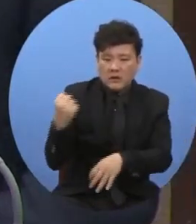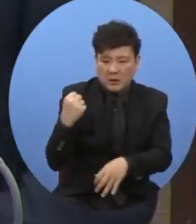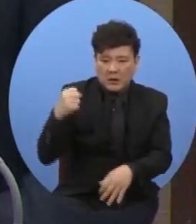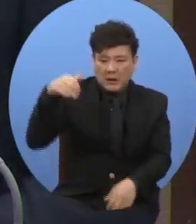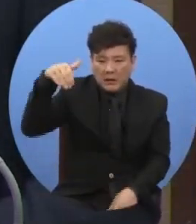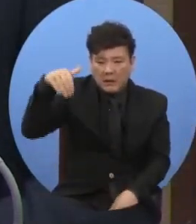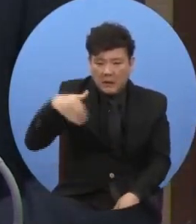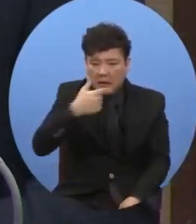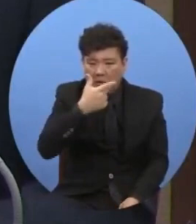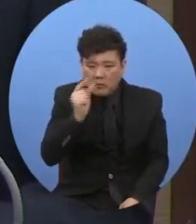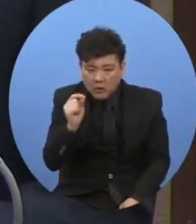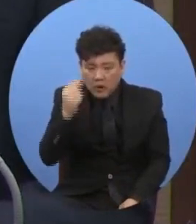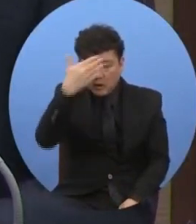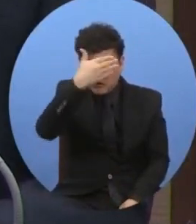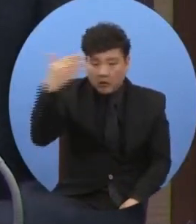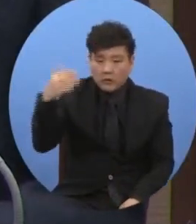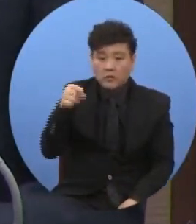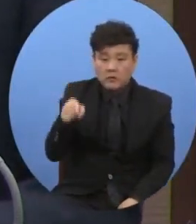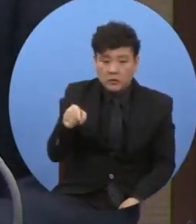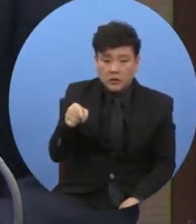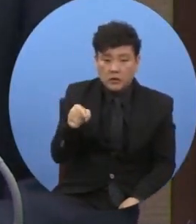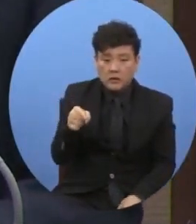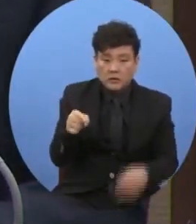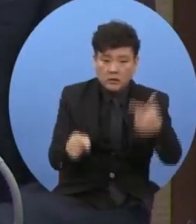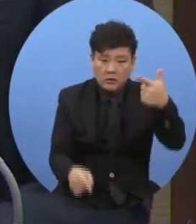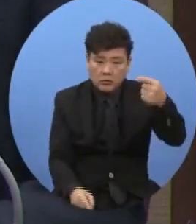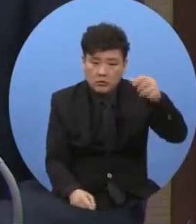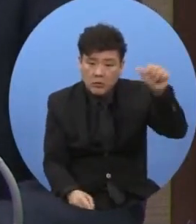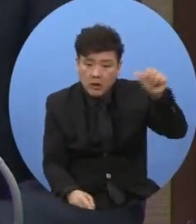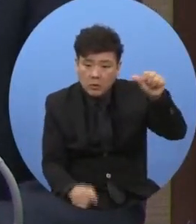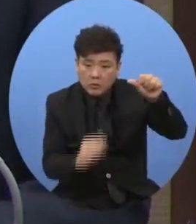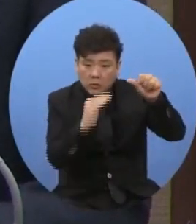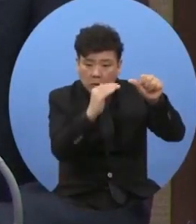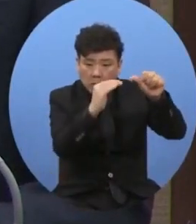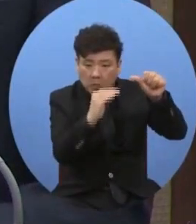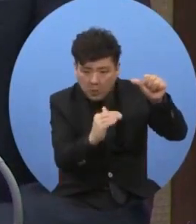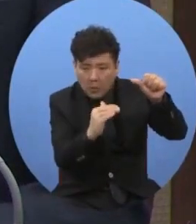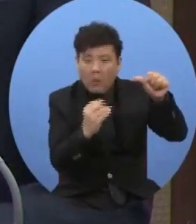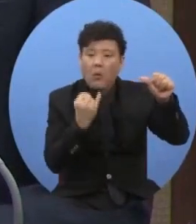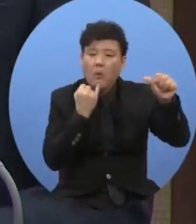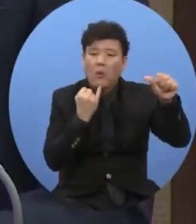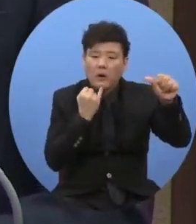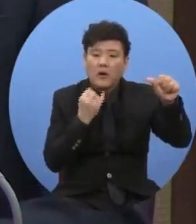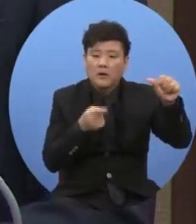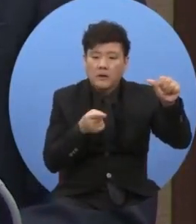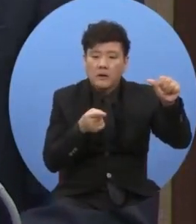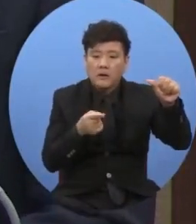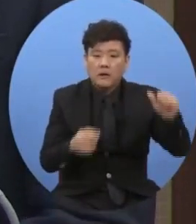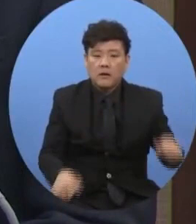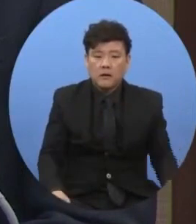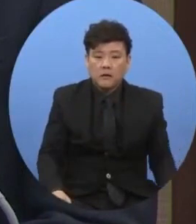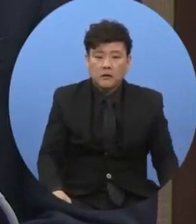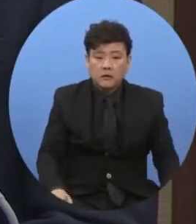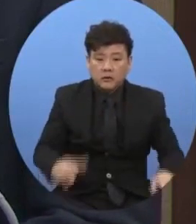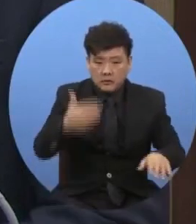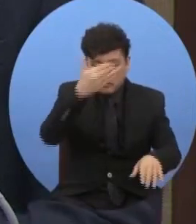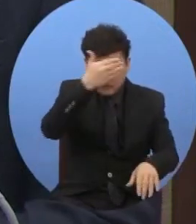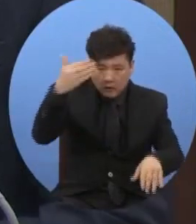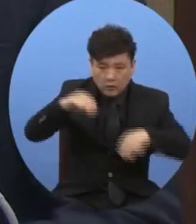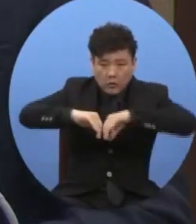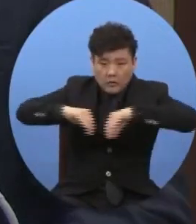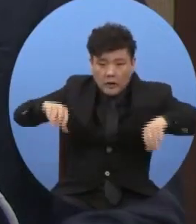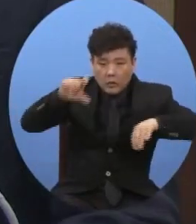취약한 청년층의 경우에는 조금 더 할인을 해도 괜찮다는 판단하에 지금 청년권을 네. 다시 구상하고 있는 겁니다.